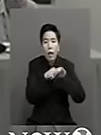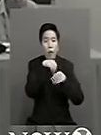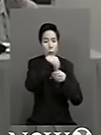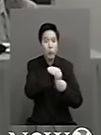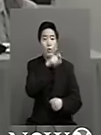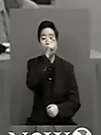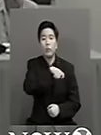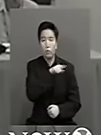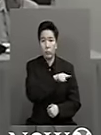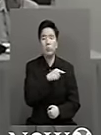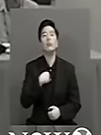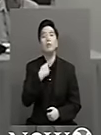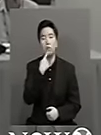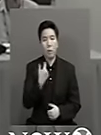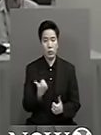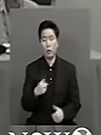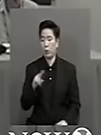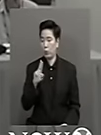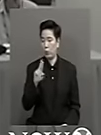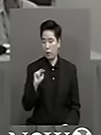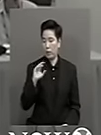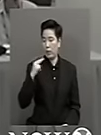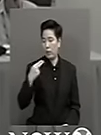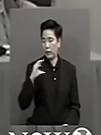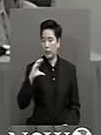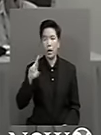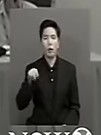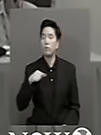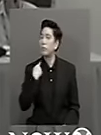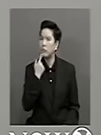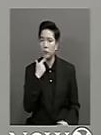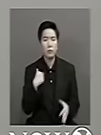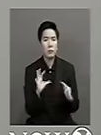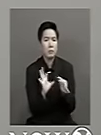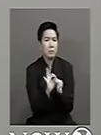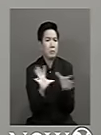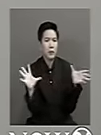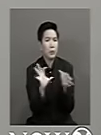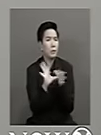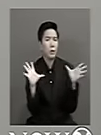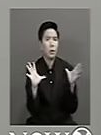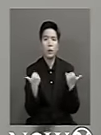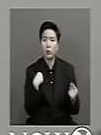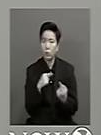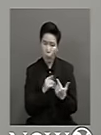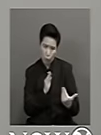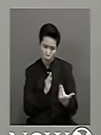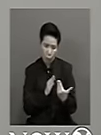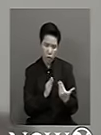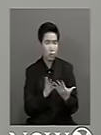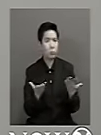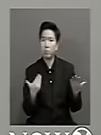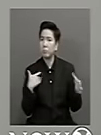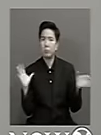แล้วและขอยืนยันครับว่าทาง UNHCR ไม่มีส่วนเกี่ยวข้องอย่างใดกับบุคคลดังกล่าวทั้งทางตรงหรือทางอ้อ